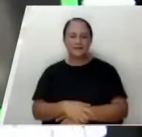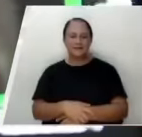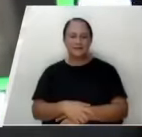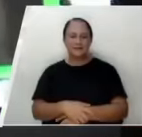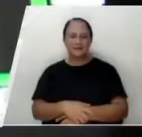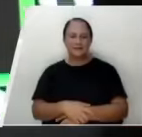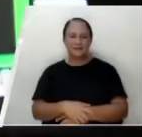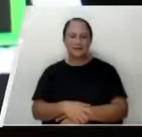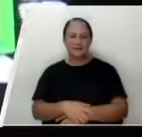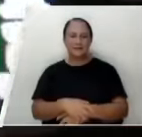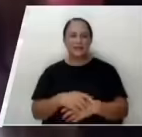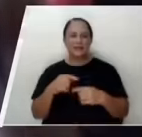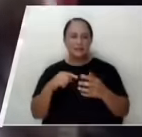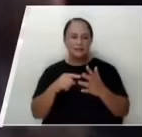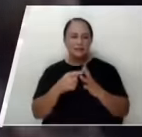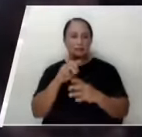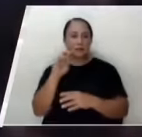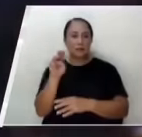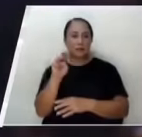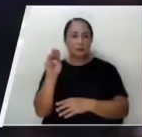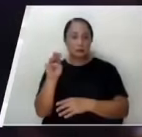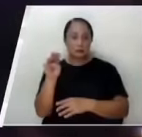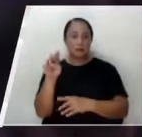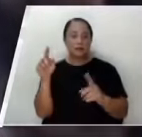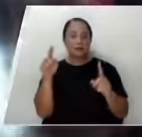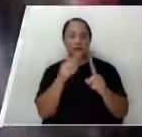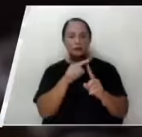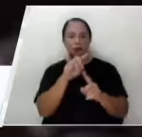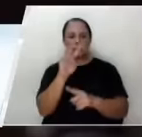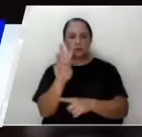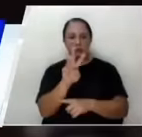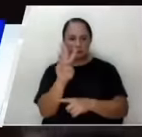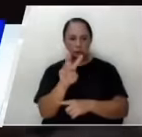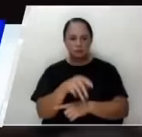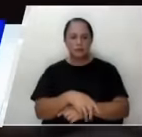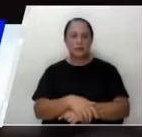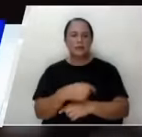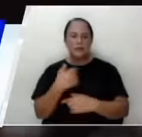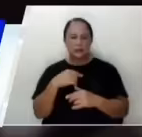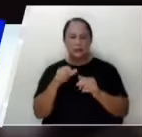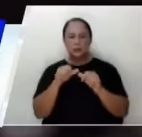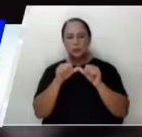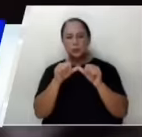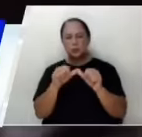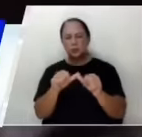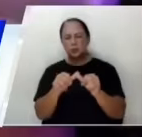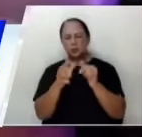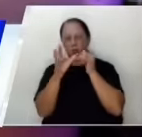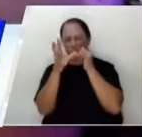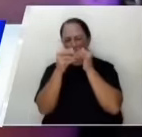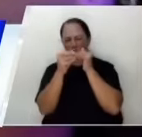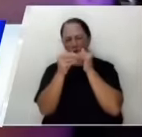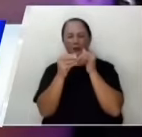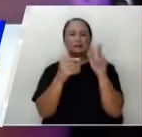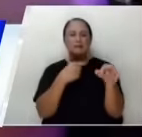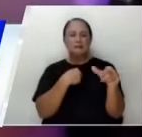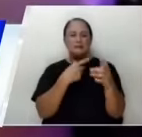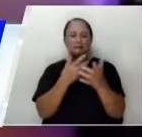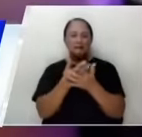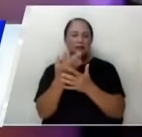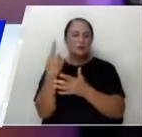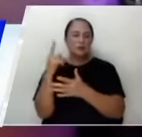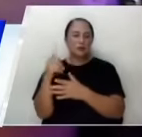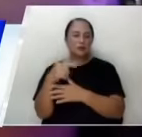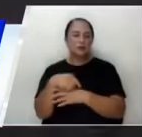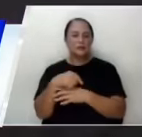Simula pa nitong Lunes Santo hanggang sa Miyerkules Santo ay tuloy-tuloy ang taping ni Jillian Ward para sa Abot Kamay